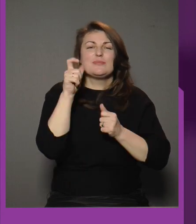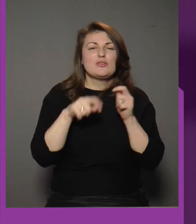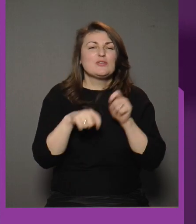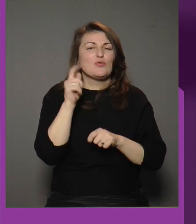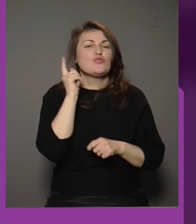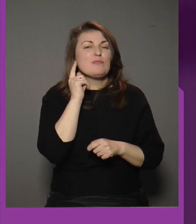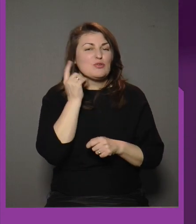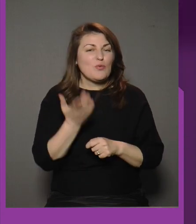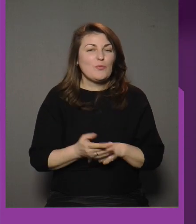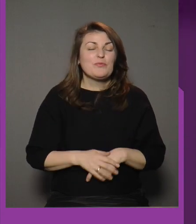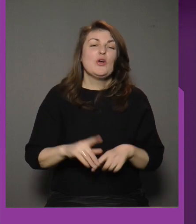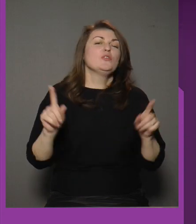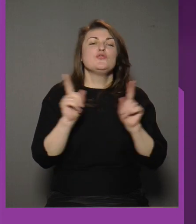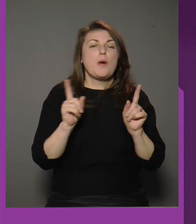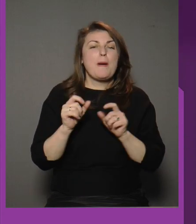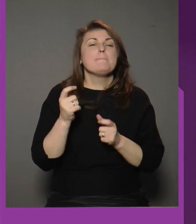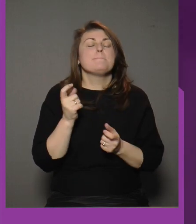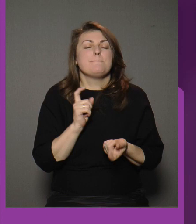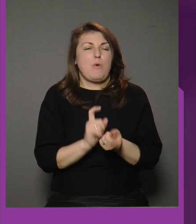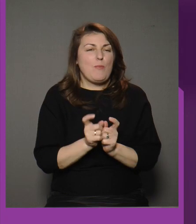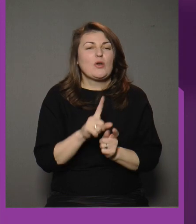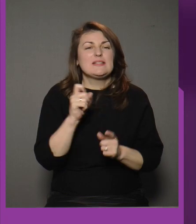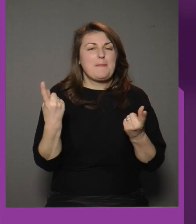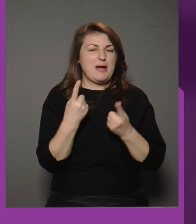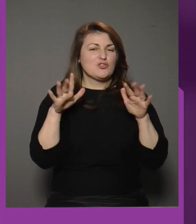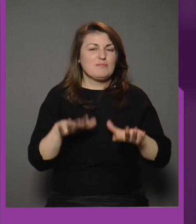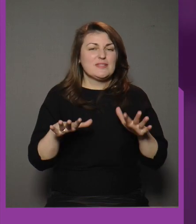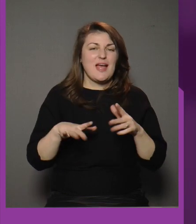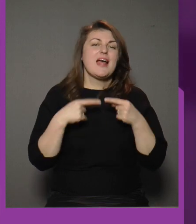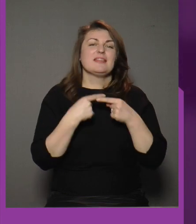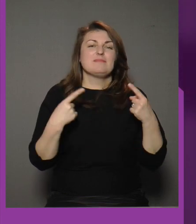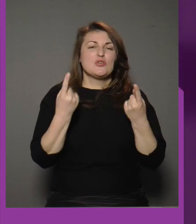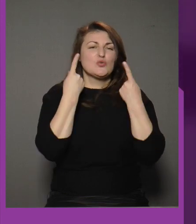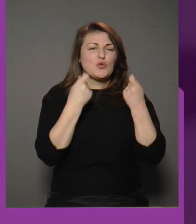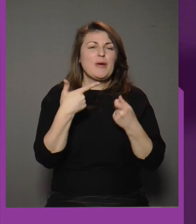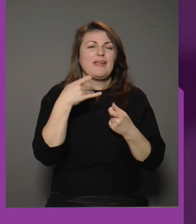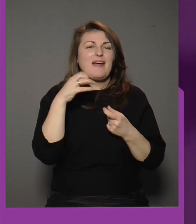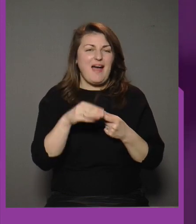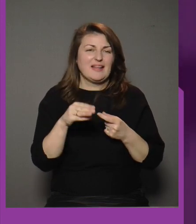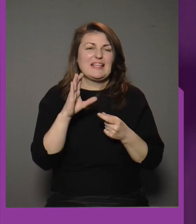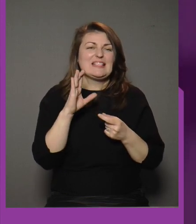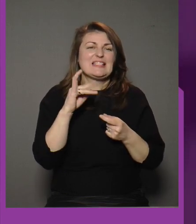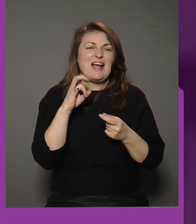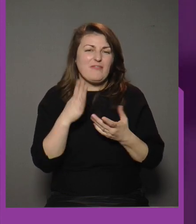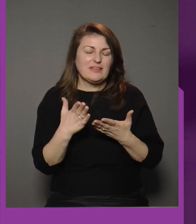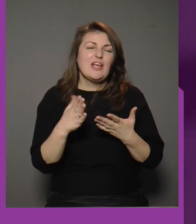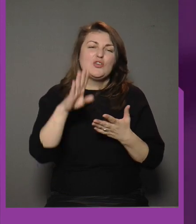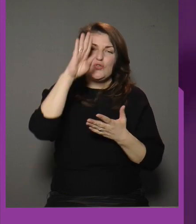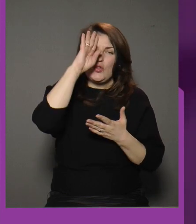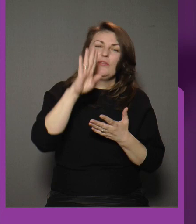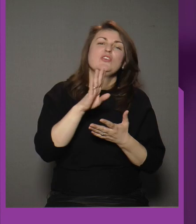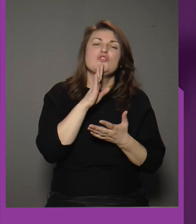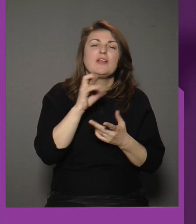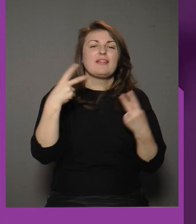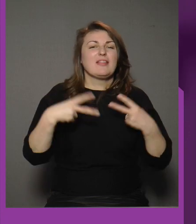порушеннями слуху, щоб поборотися за перші місця. Дисципліна супергігант слалом, чоловіки та жінки на